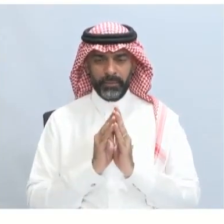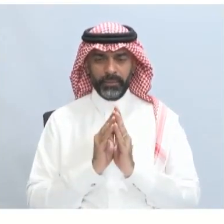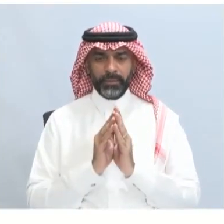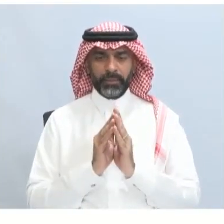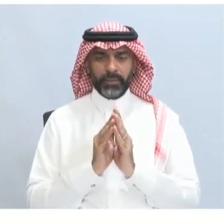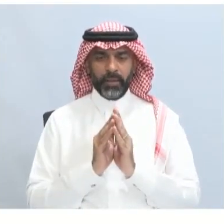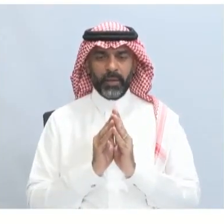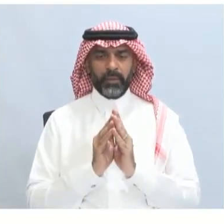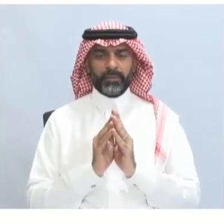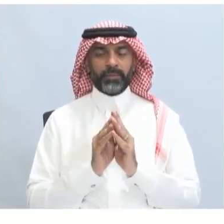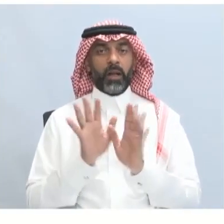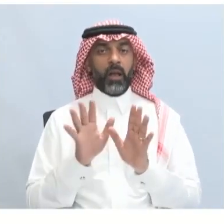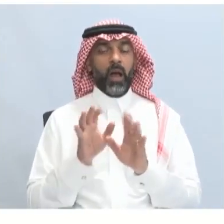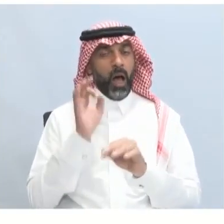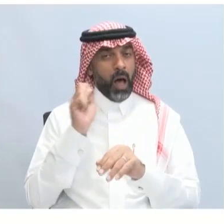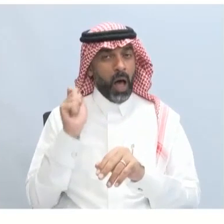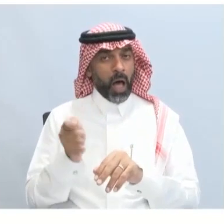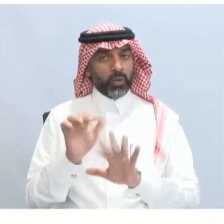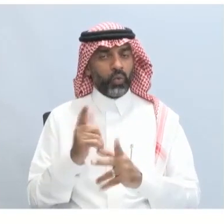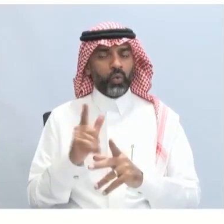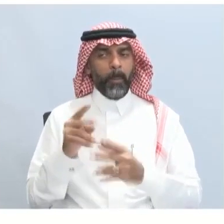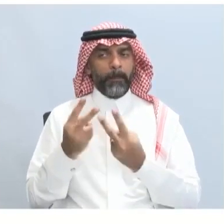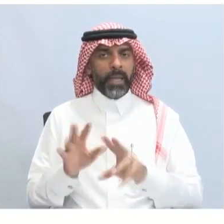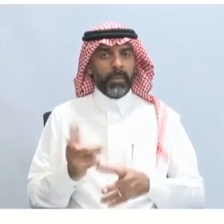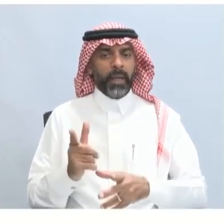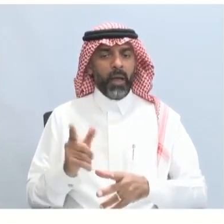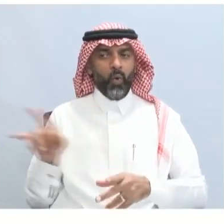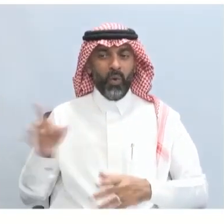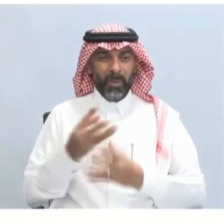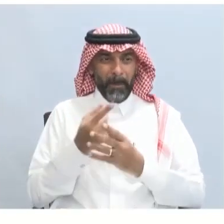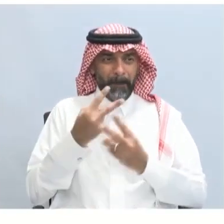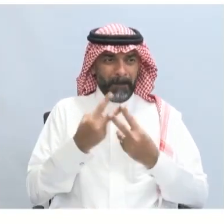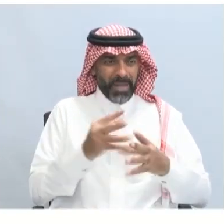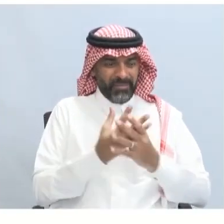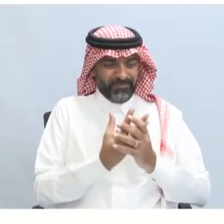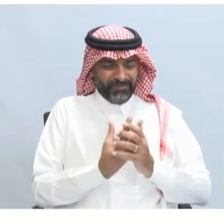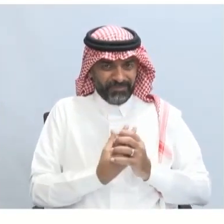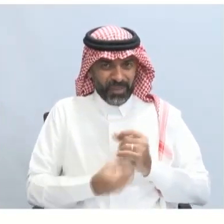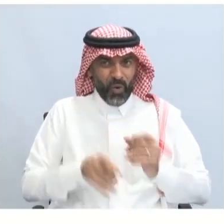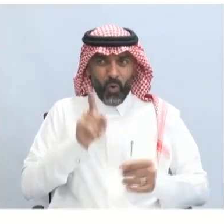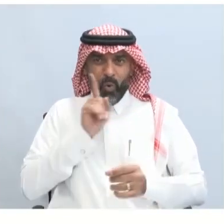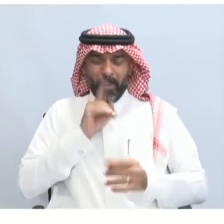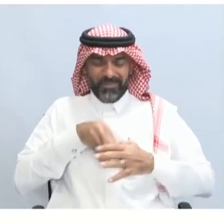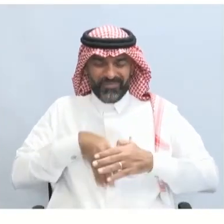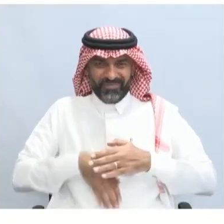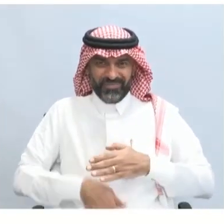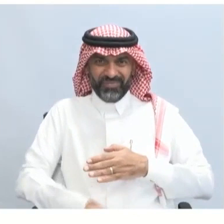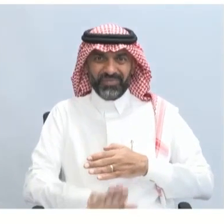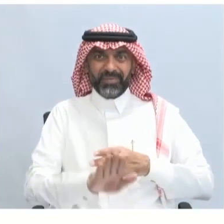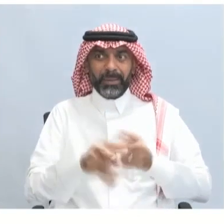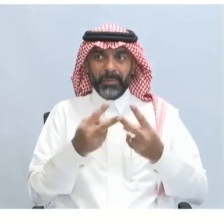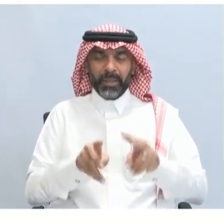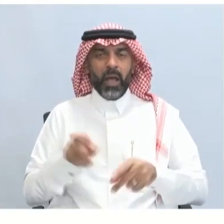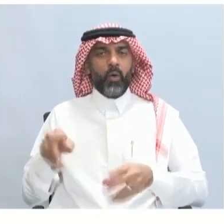الاصل ان شخصيه الانسان تبدا بتمام ولادته حيا وهو انفصال المولود عن امه كما تشتر تحقق